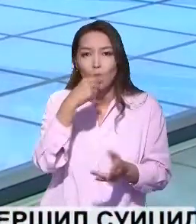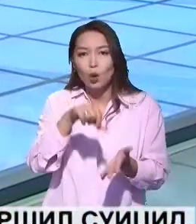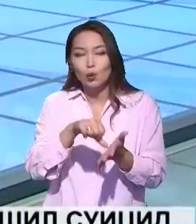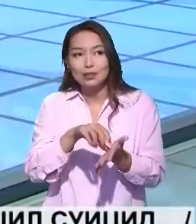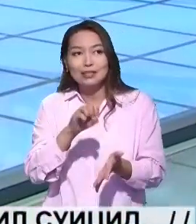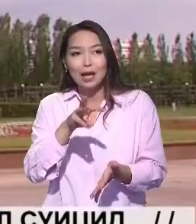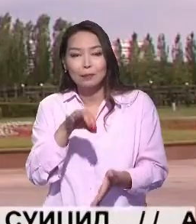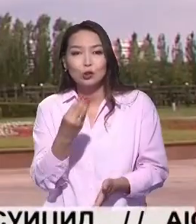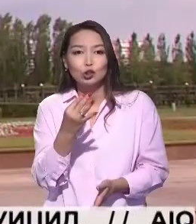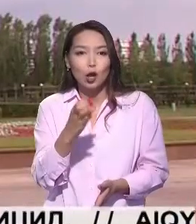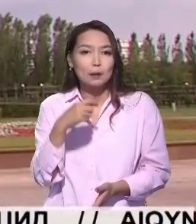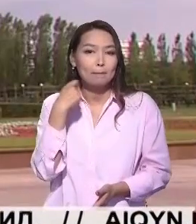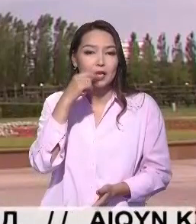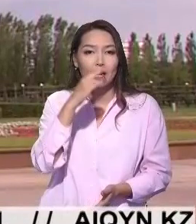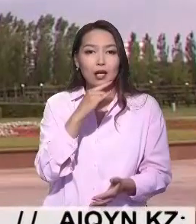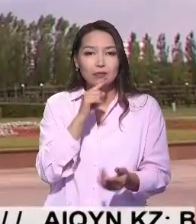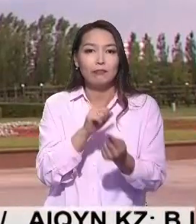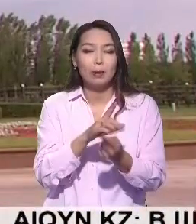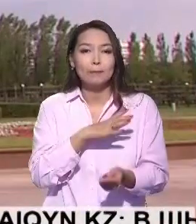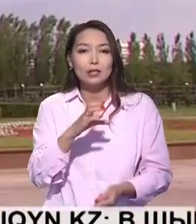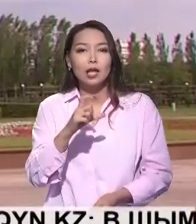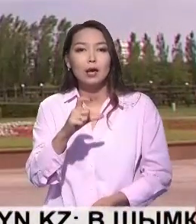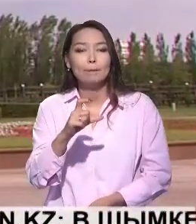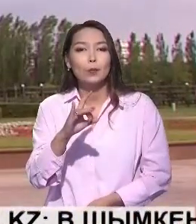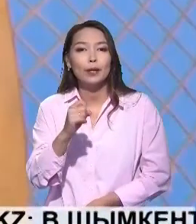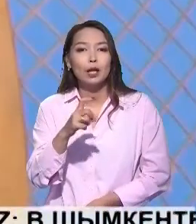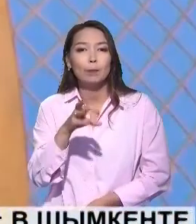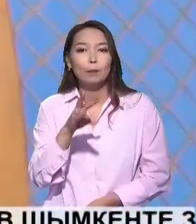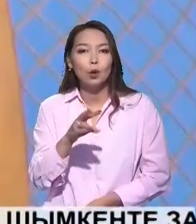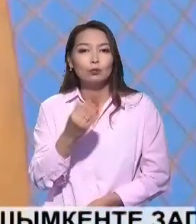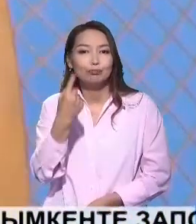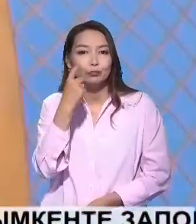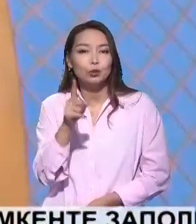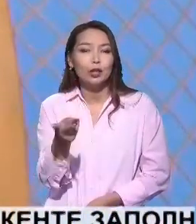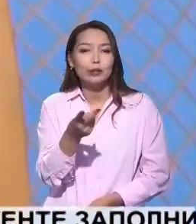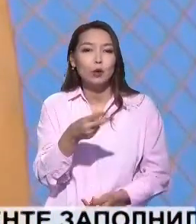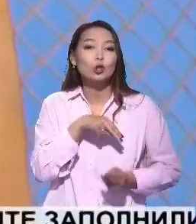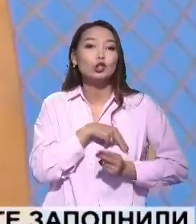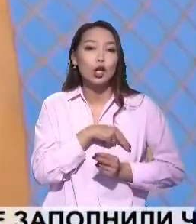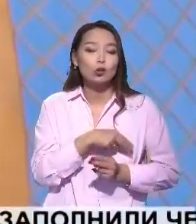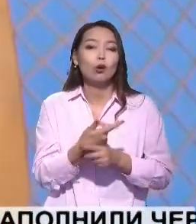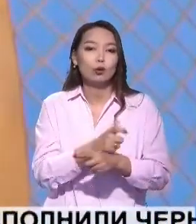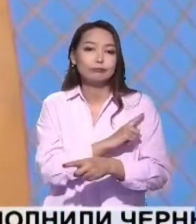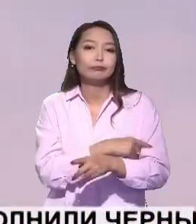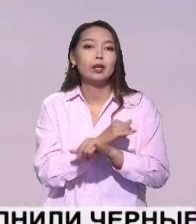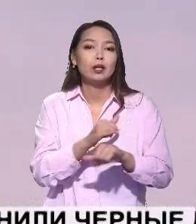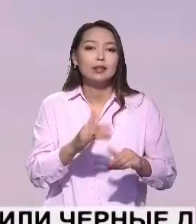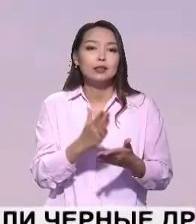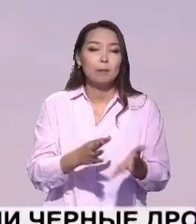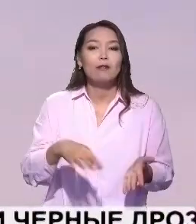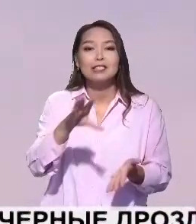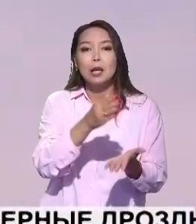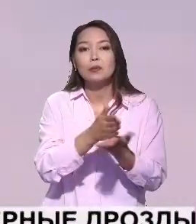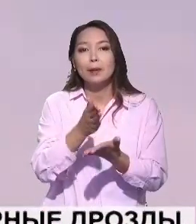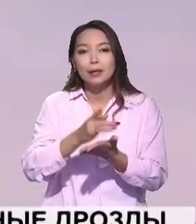ШОС. Президент Казахстана встретился с Эмомали Рахмоном. Стороны отметили, что двустороннее сотрудничество динамично развивается по всем